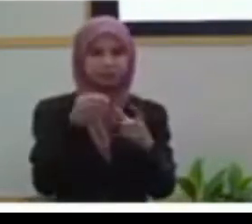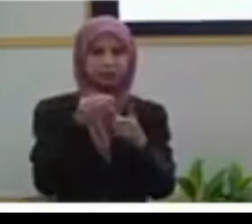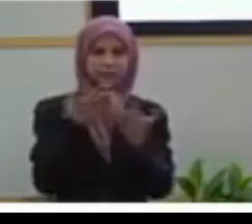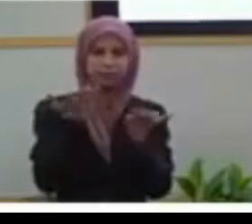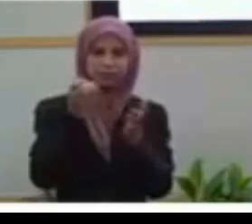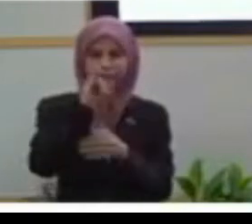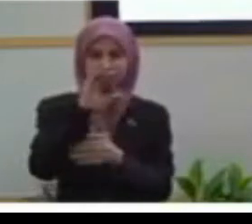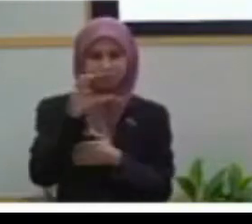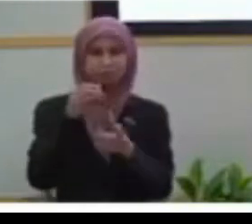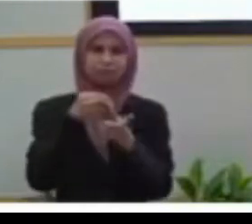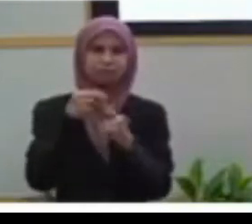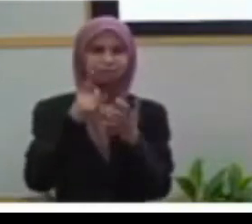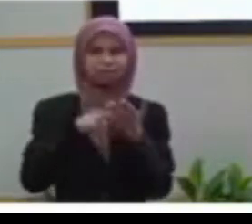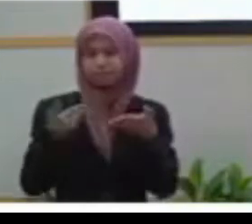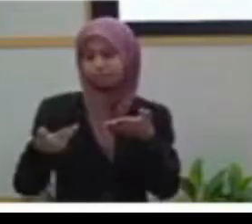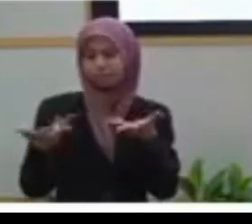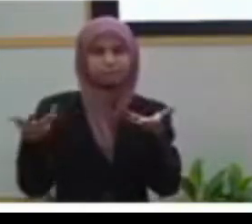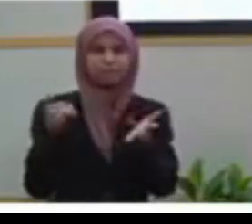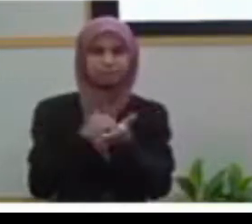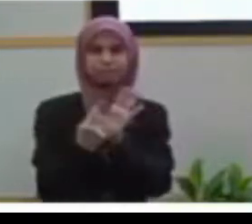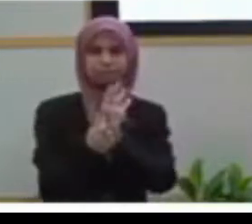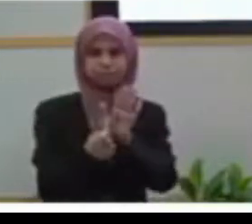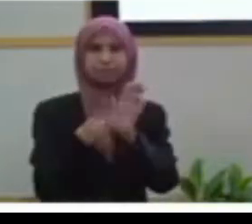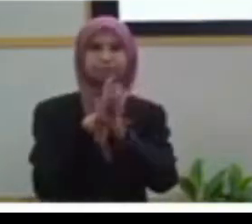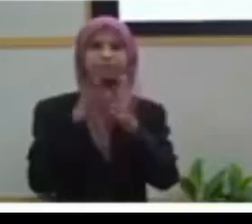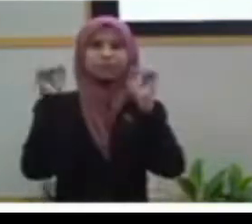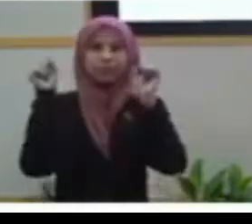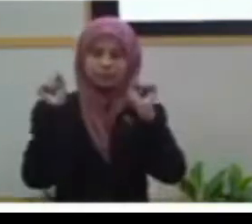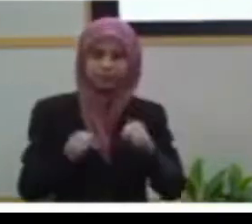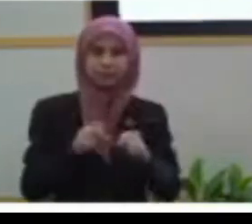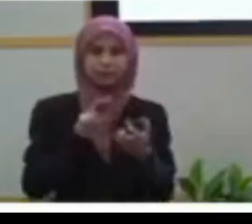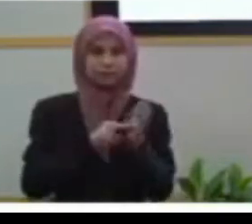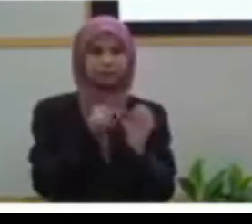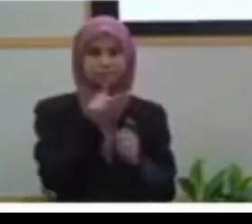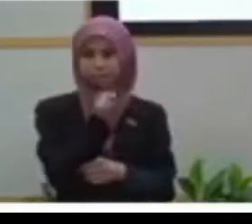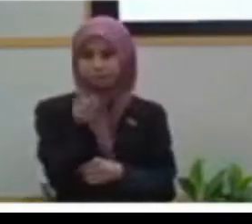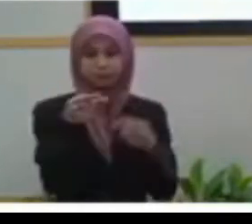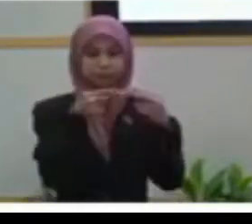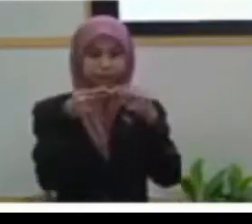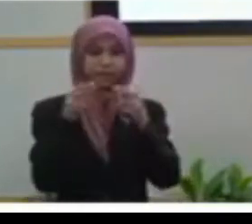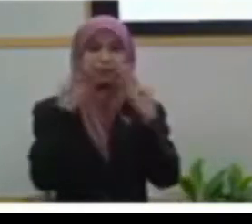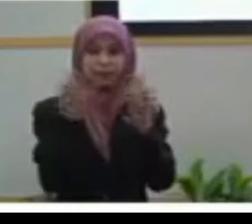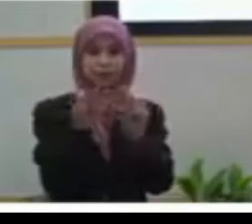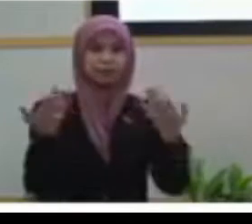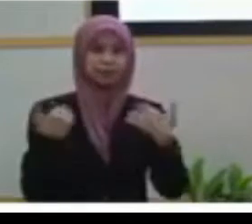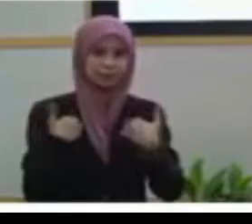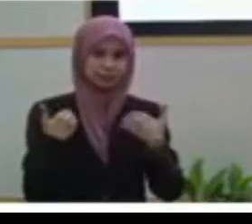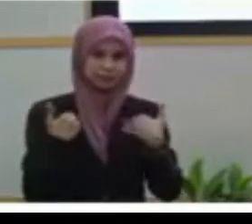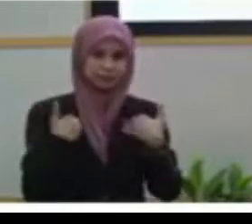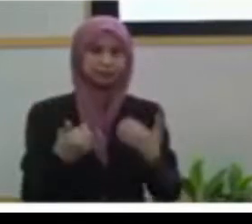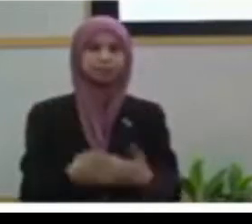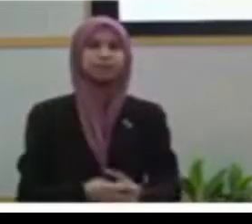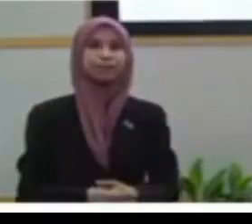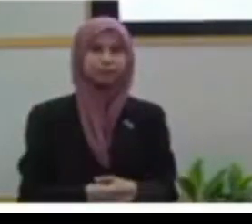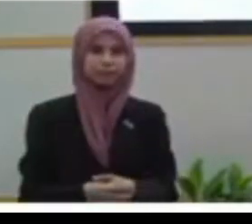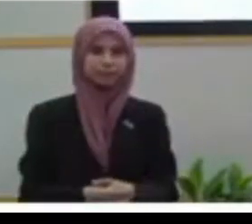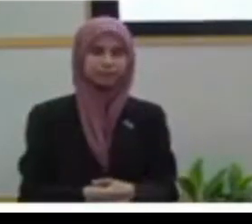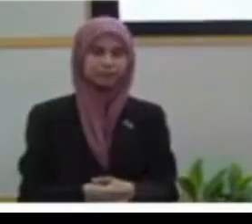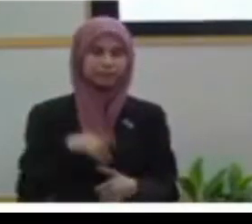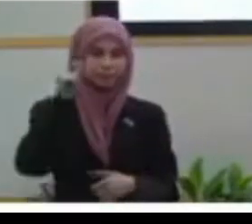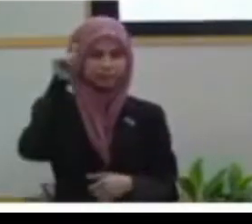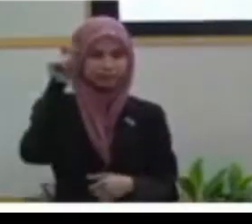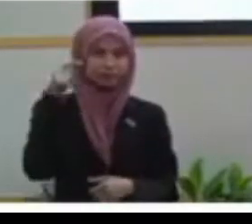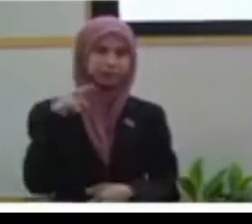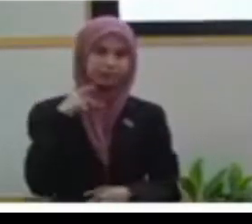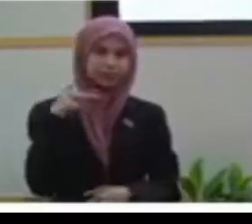kad pengenalan dan sebagainya boleh menjadi bukti yang anda adalah ada hubungan dengan orang OKU. Tuan-tuan dan